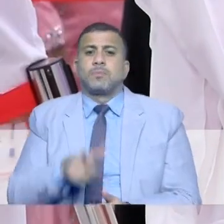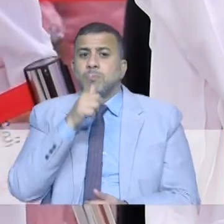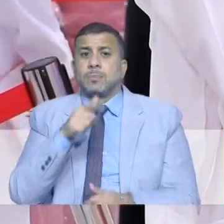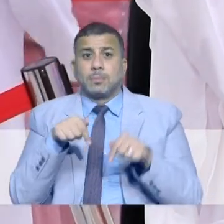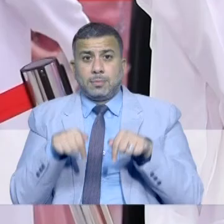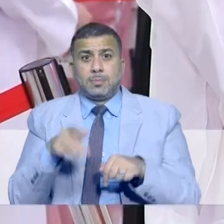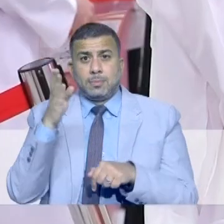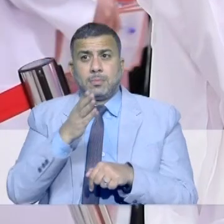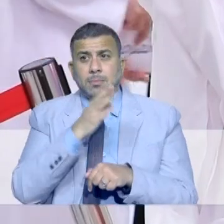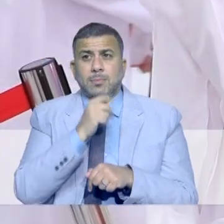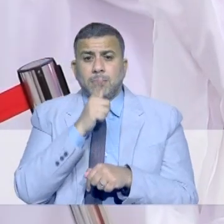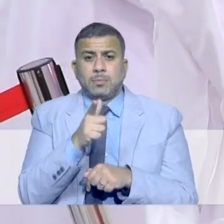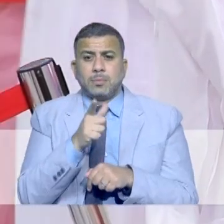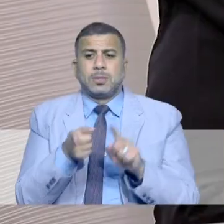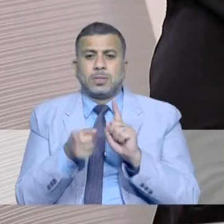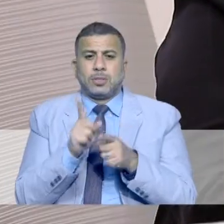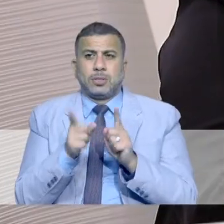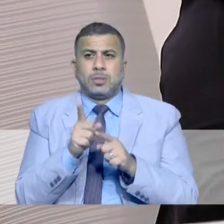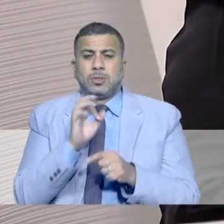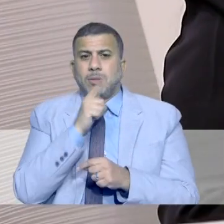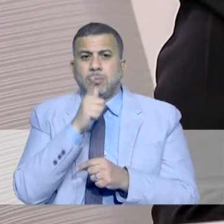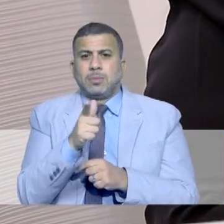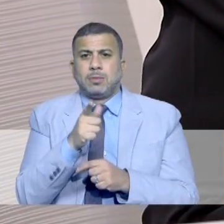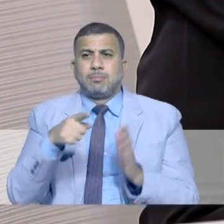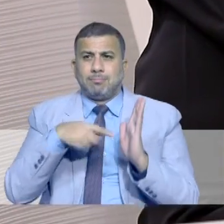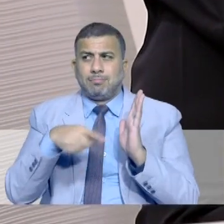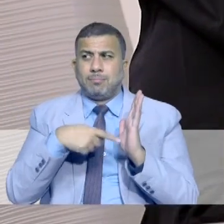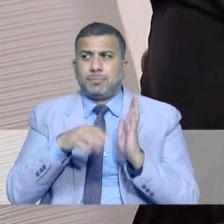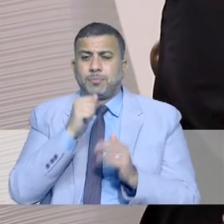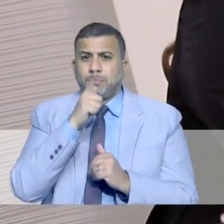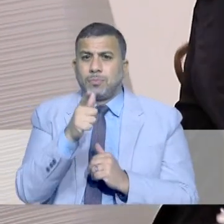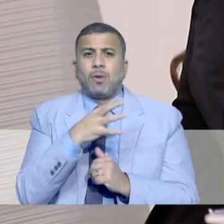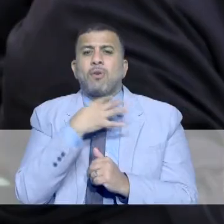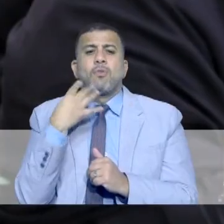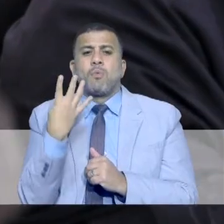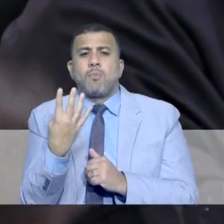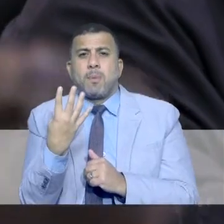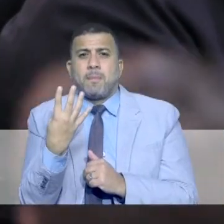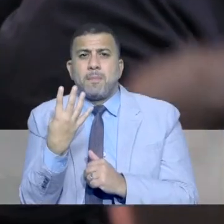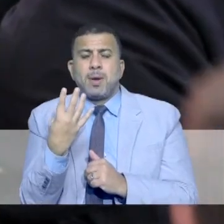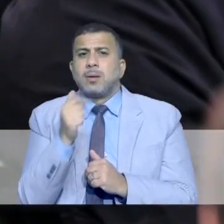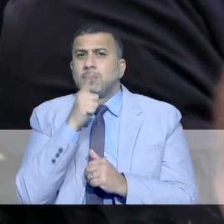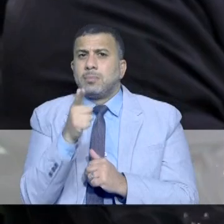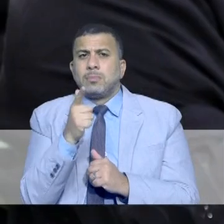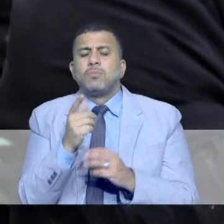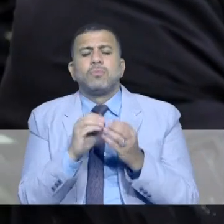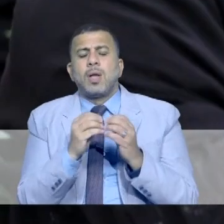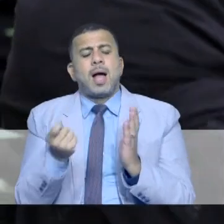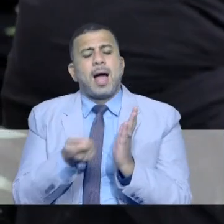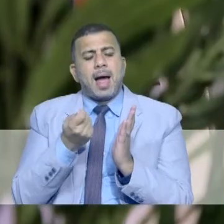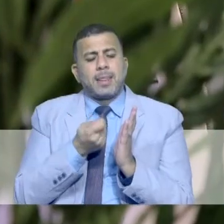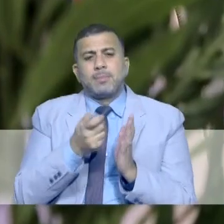اليوم 11 نوفمبر شهد الركن توقيع أكثر من 400 إصدار تنوع ما بين